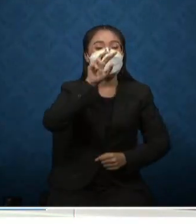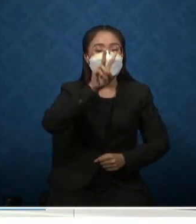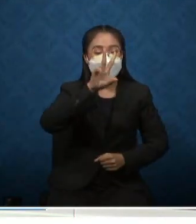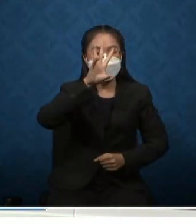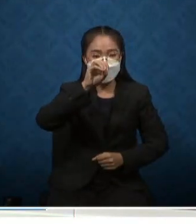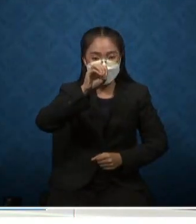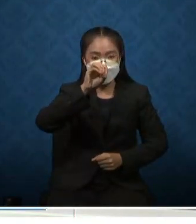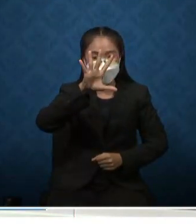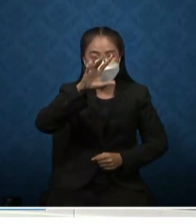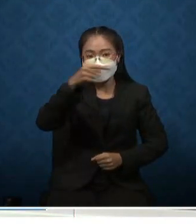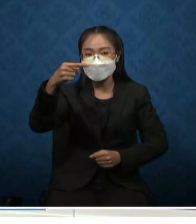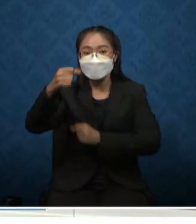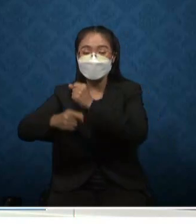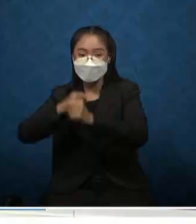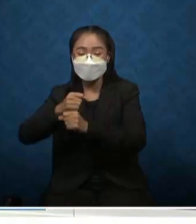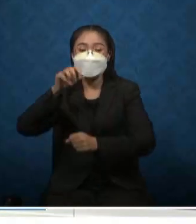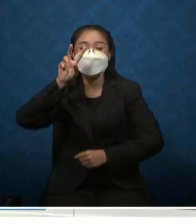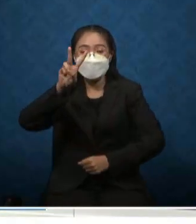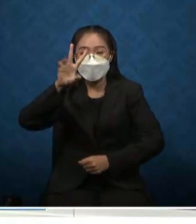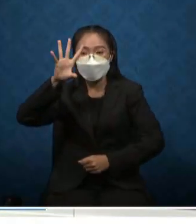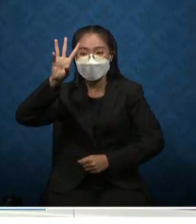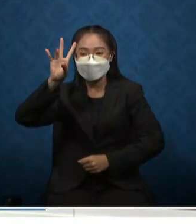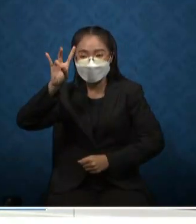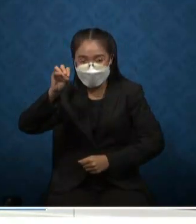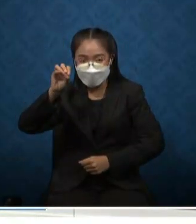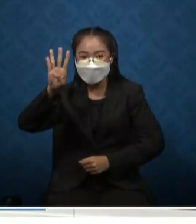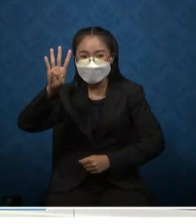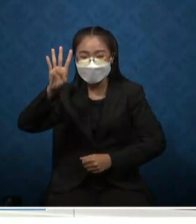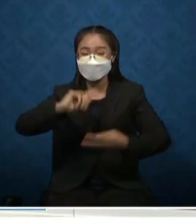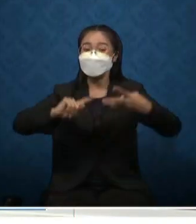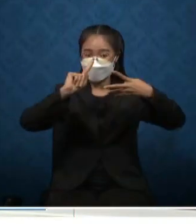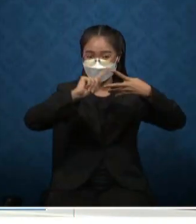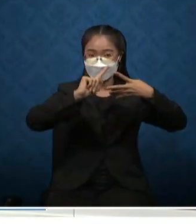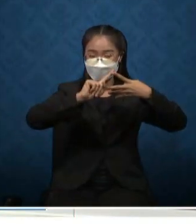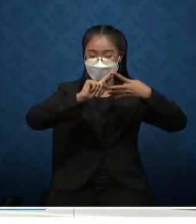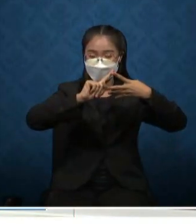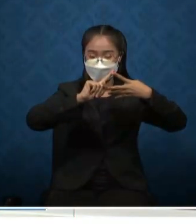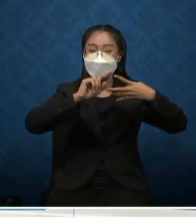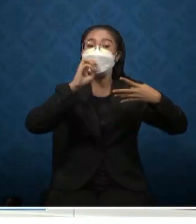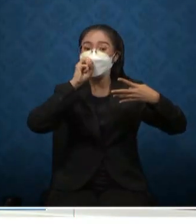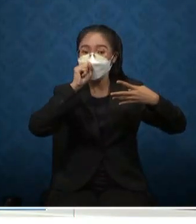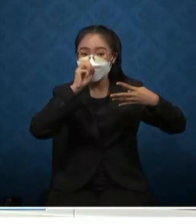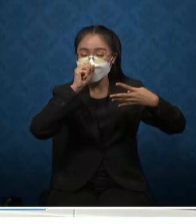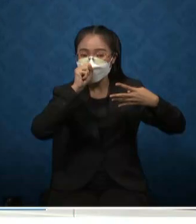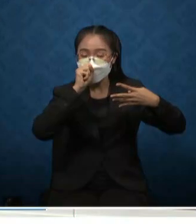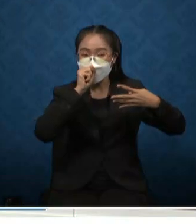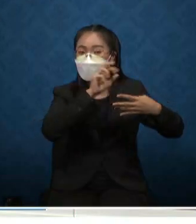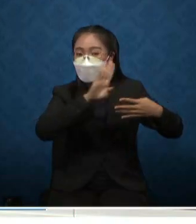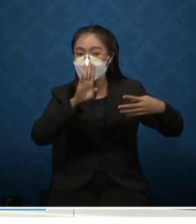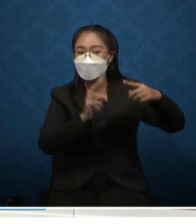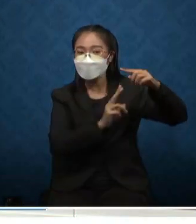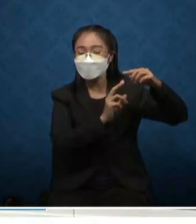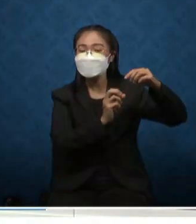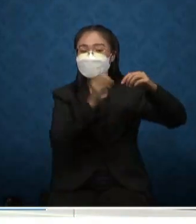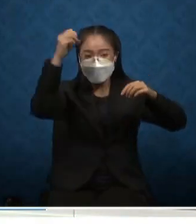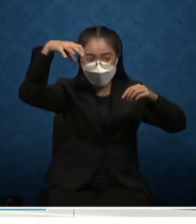2574และ 4ระยะยาวระยะเริ่มทดสอบใช้ระบบโครงข่าย Smart Grid